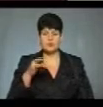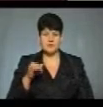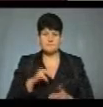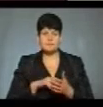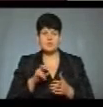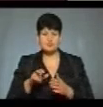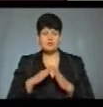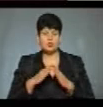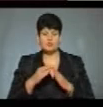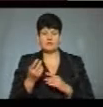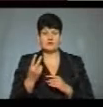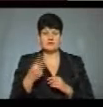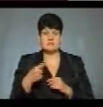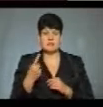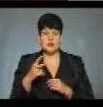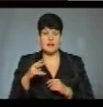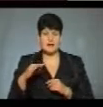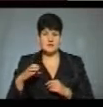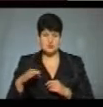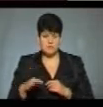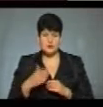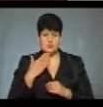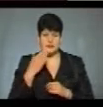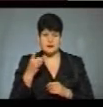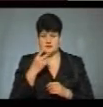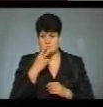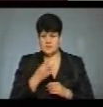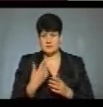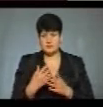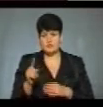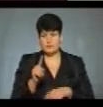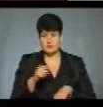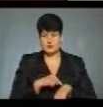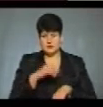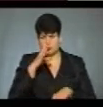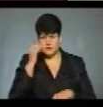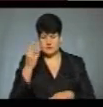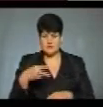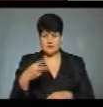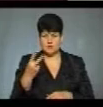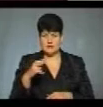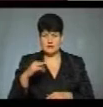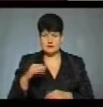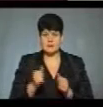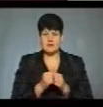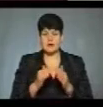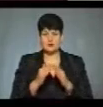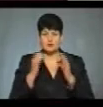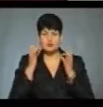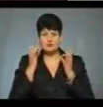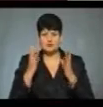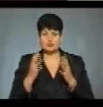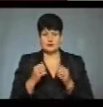з дому ввечері 21 листопада. Останнє його бачили близько 1 години ночі 22 листопада біля будинку культури сусіднього